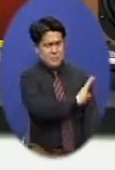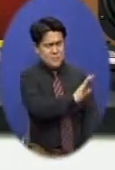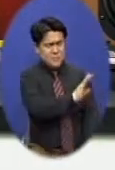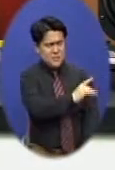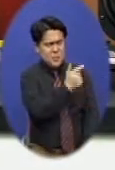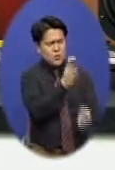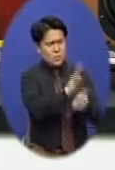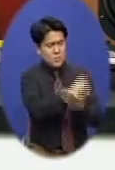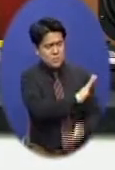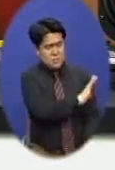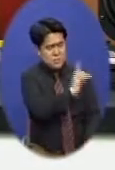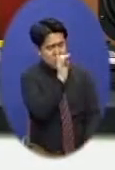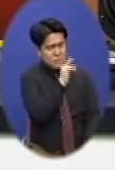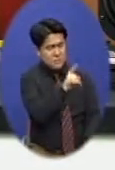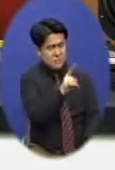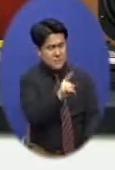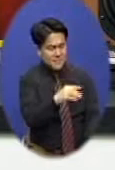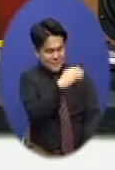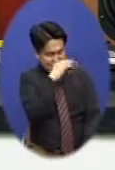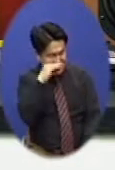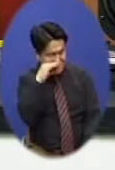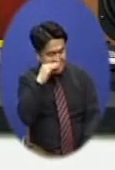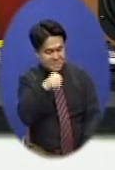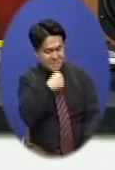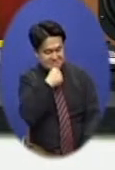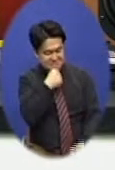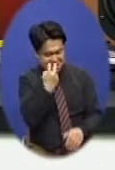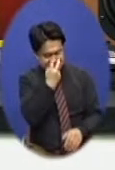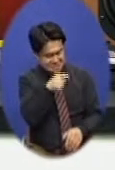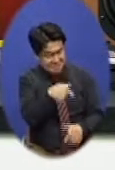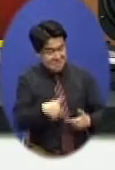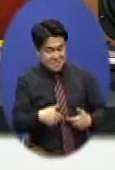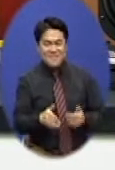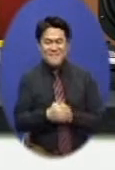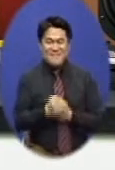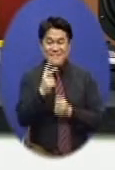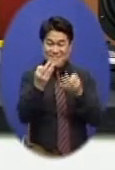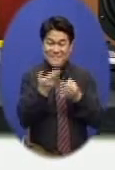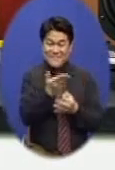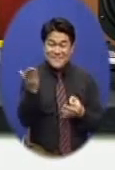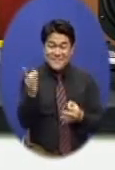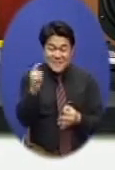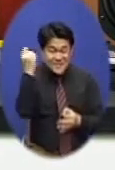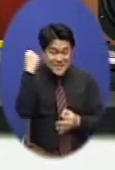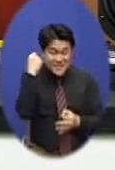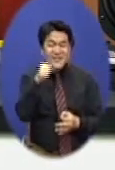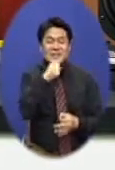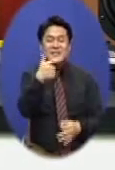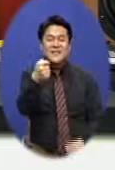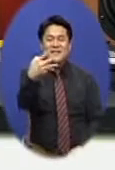됩니다. 아, 그래요? 예. 안 그러면, 됩니다. 아유 감사합니다. 네, 죄송합니다. 시청자 여러분들은 어떻게 들으셨는지 그러니까요. 네, 발표 보도록 하겠습니다. 예, 네,